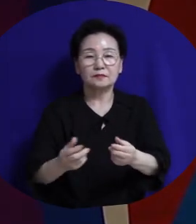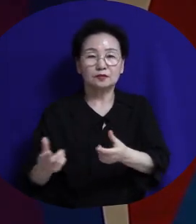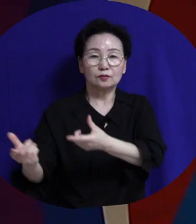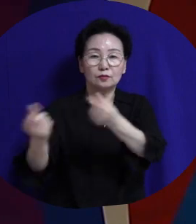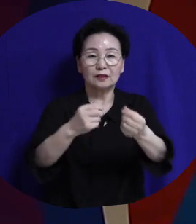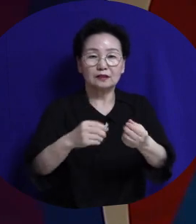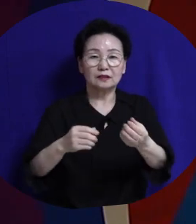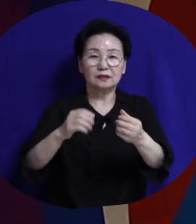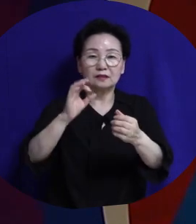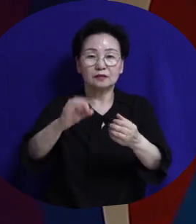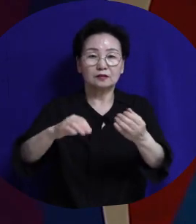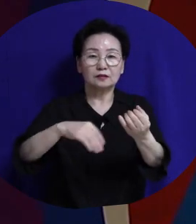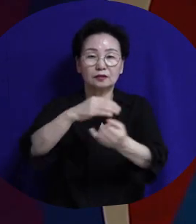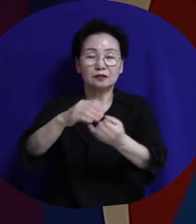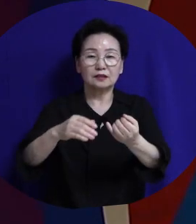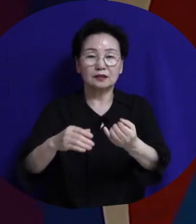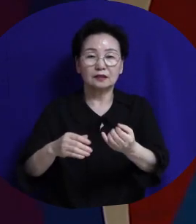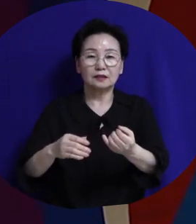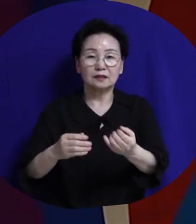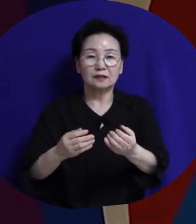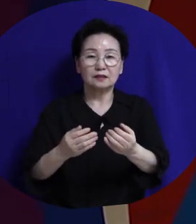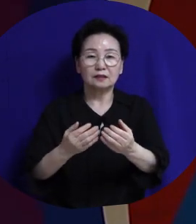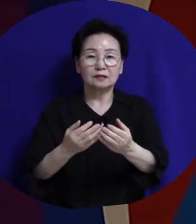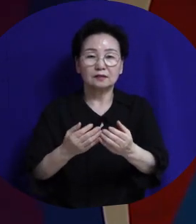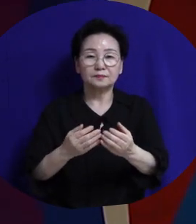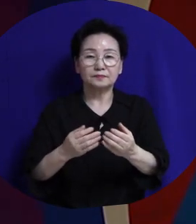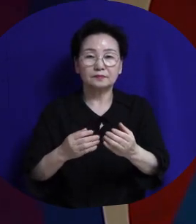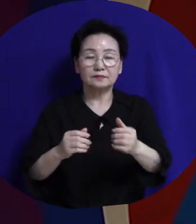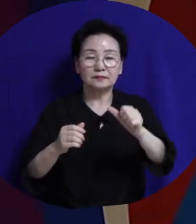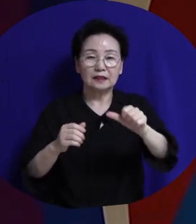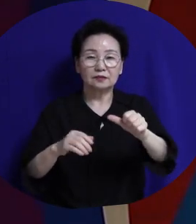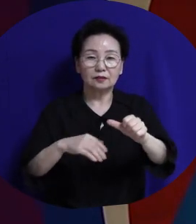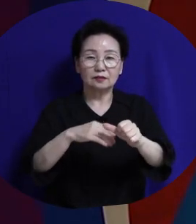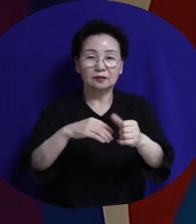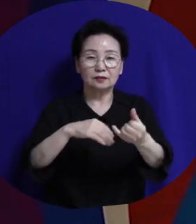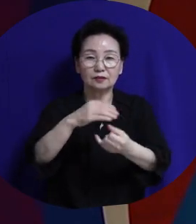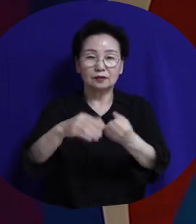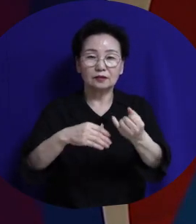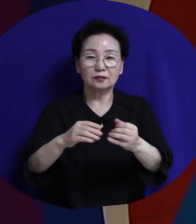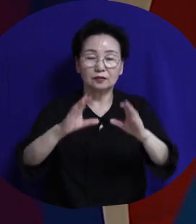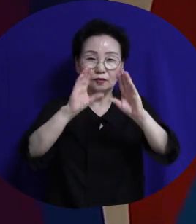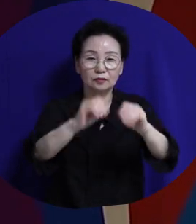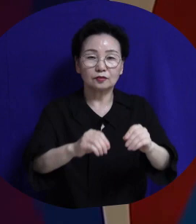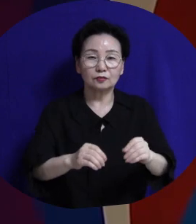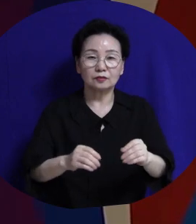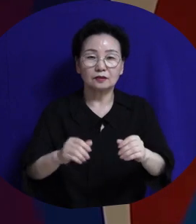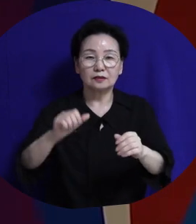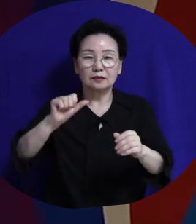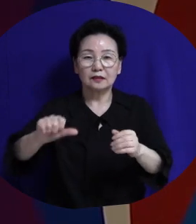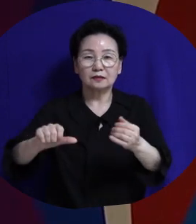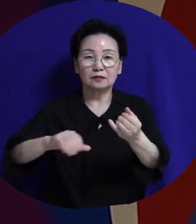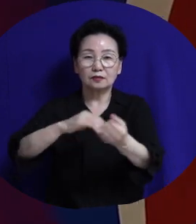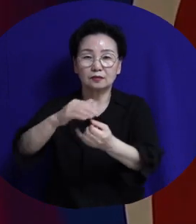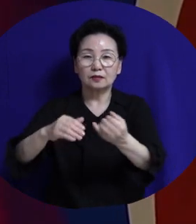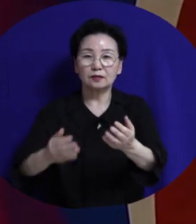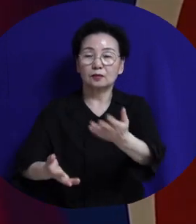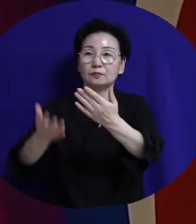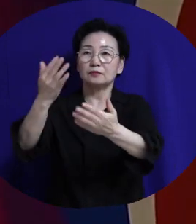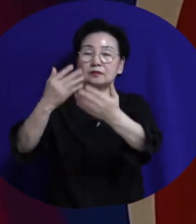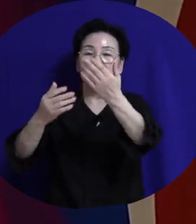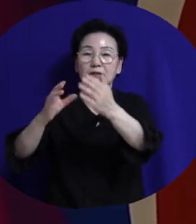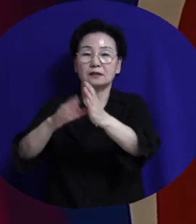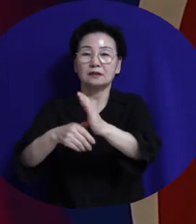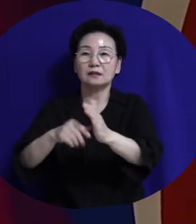있었고 기름도 있었고 불이 있었는데 5처녀는 꺼져나가고 5처녀는 준비된 불을 활활 탈 때 그때 왔다는 겁니다.